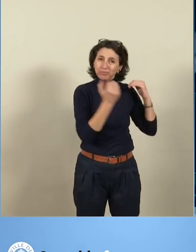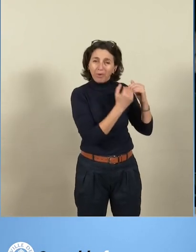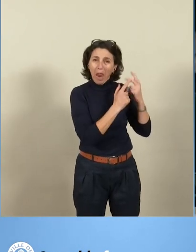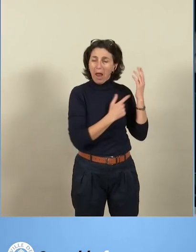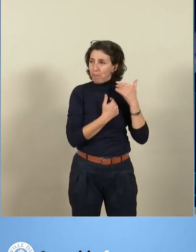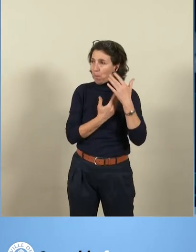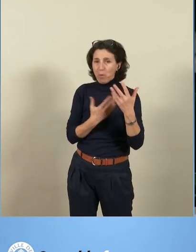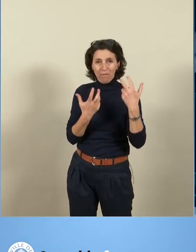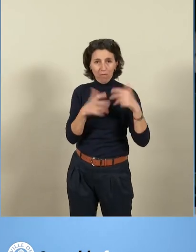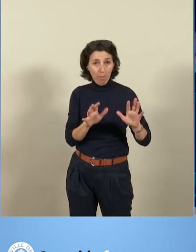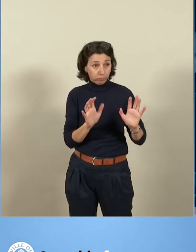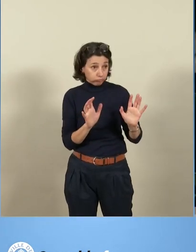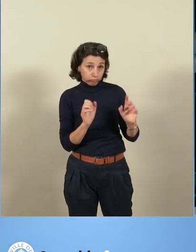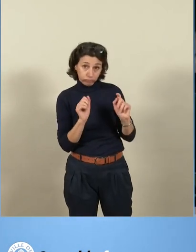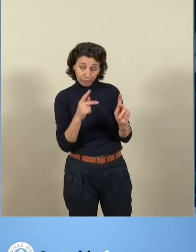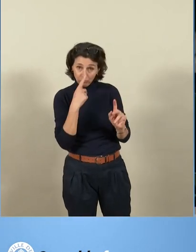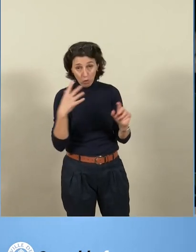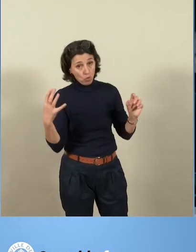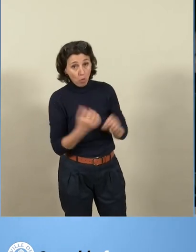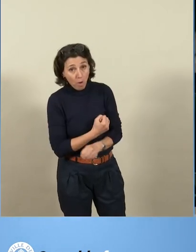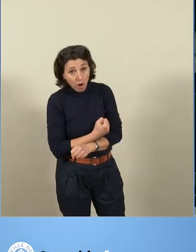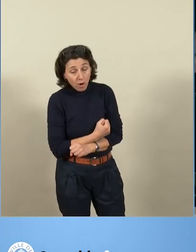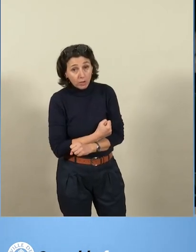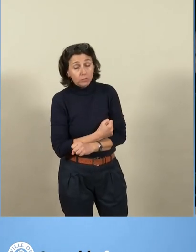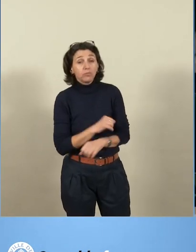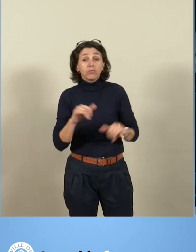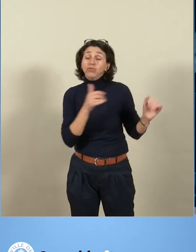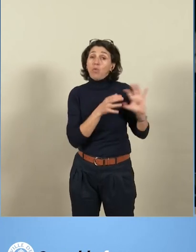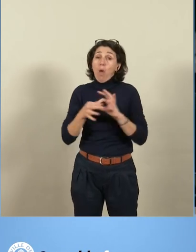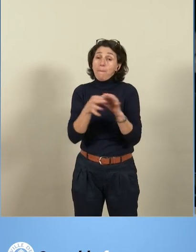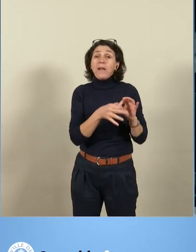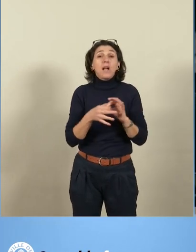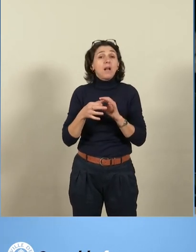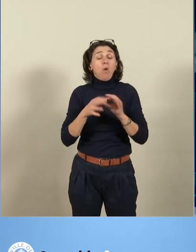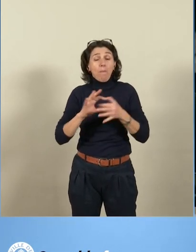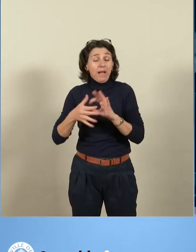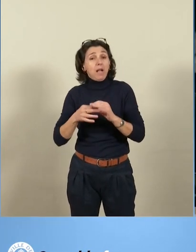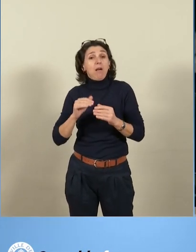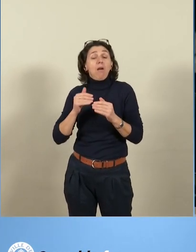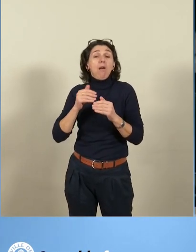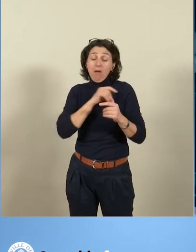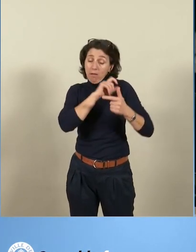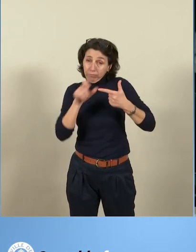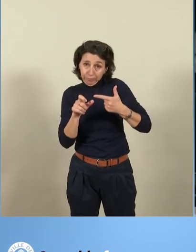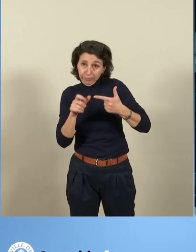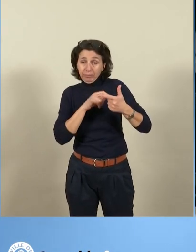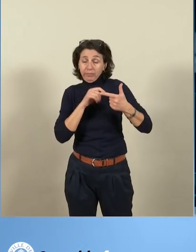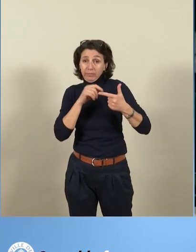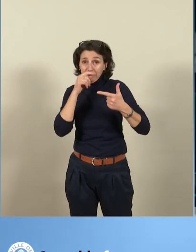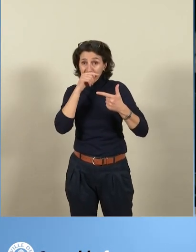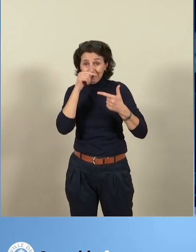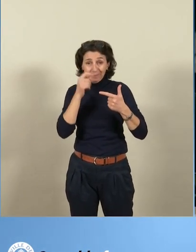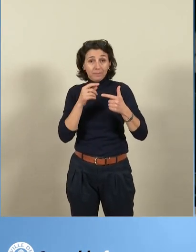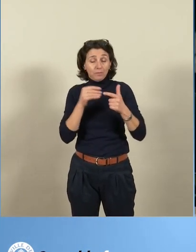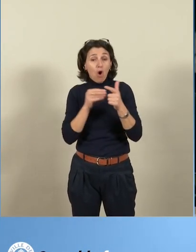je trouve ça très dommage et au-delà des JO mais pour revenir à cette délibération numéro 6 ce